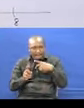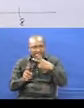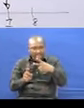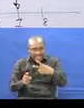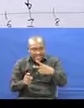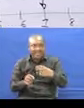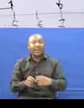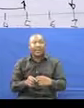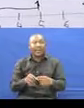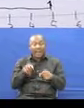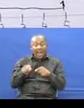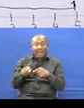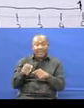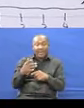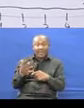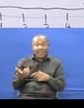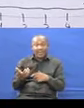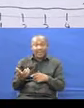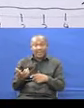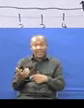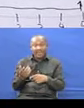ngapi? Nani anaweza kusema? Nani?